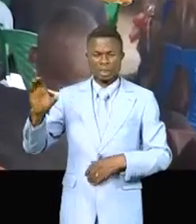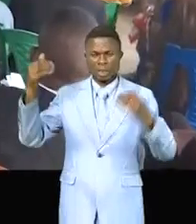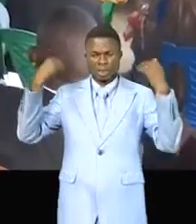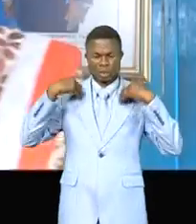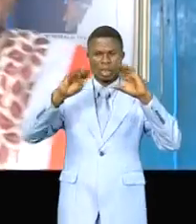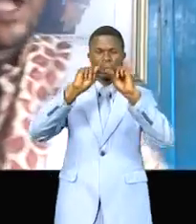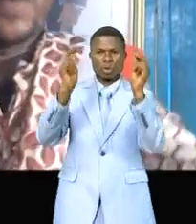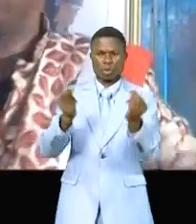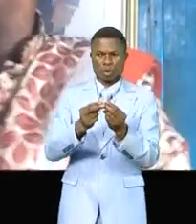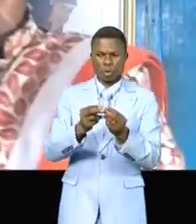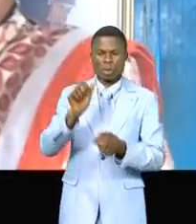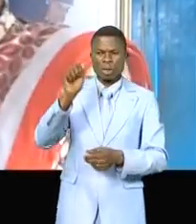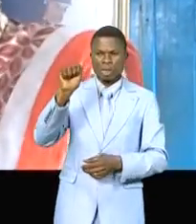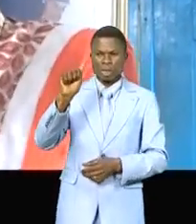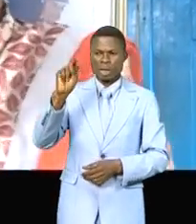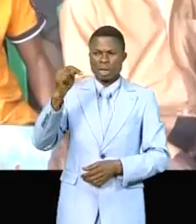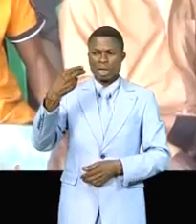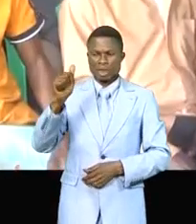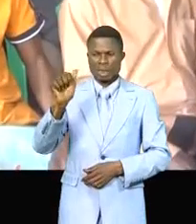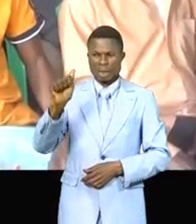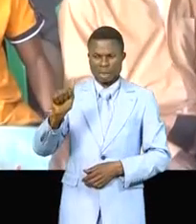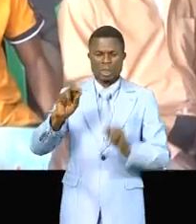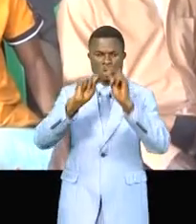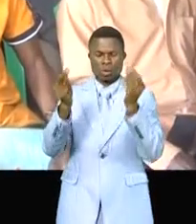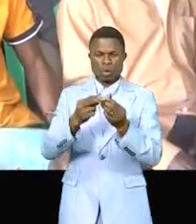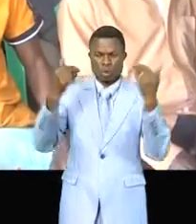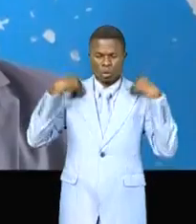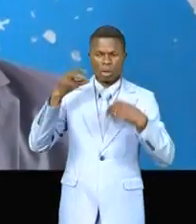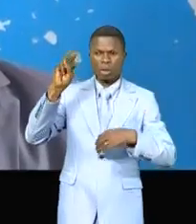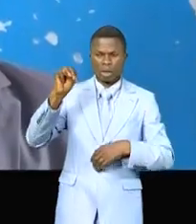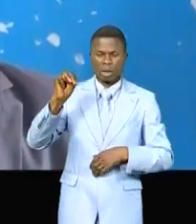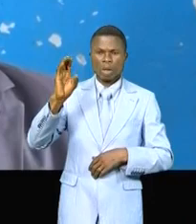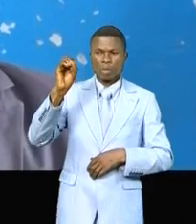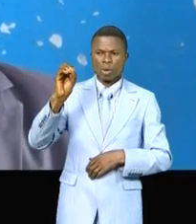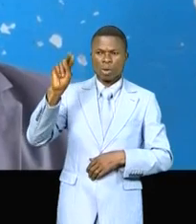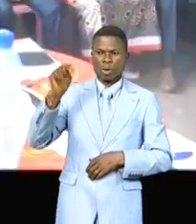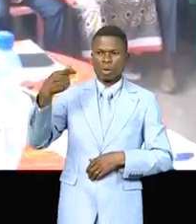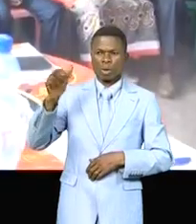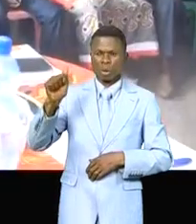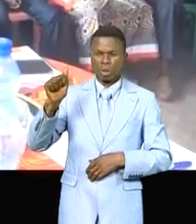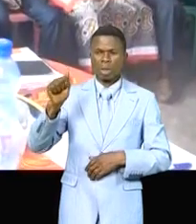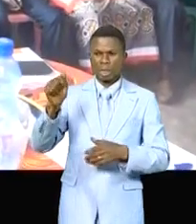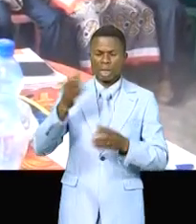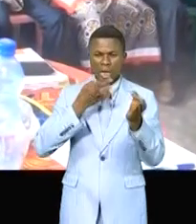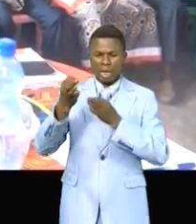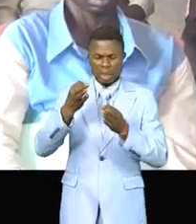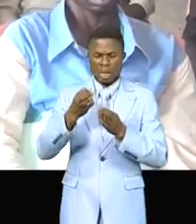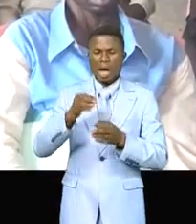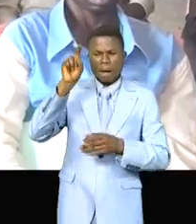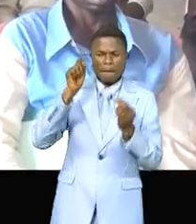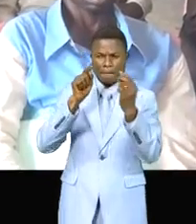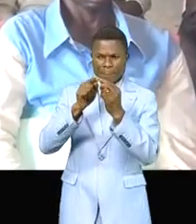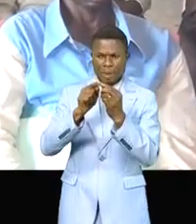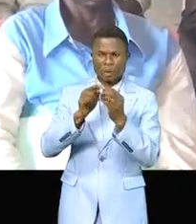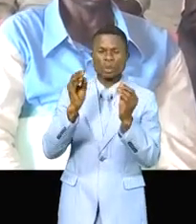groupement Ngana, Richard Mavunungango, et le chef du groupement Mongata, Donamba Mangankole, précisent les prérogatives de